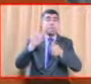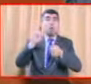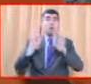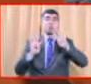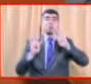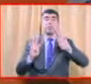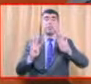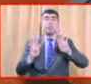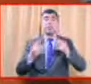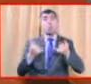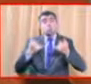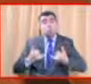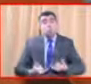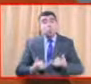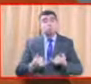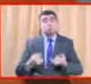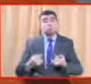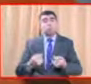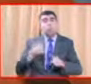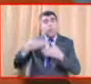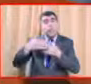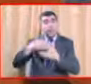684 اللي حنا الان كنوجدوها،